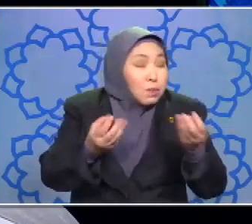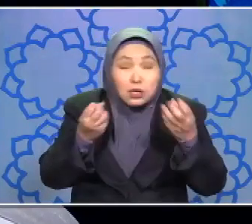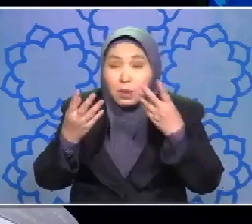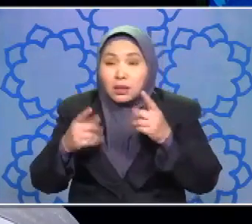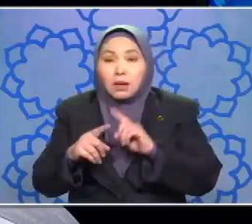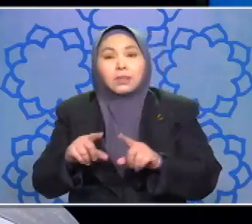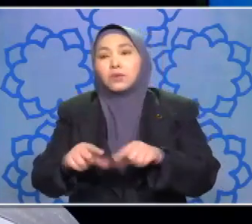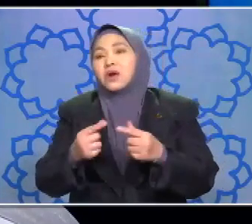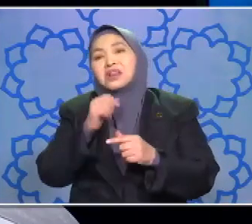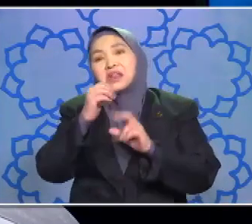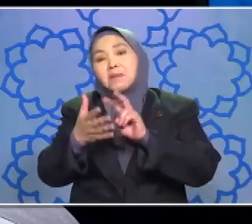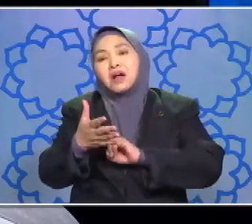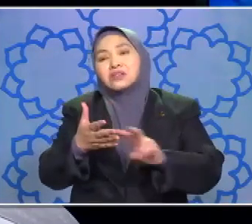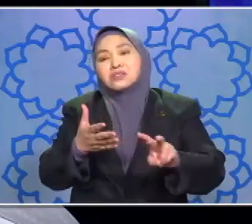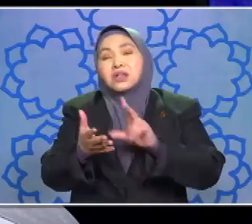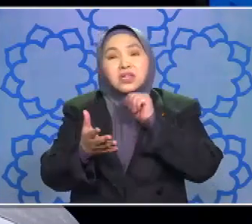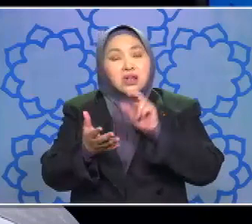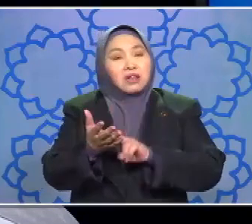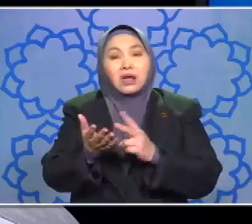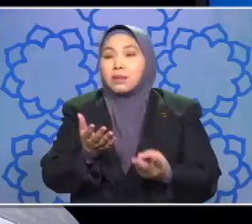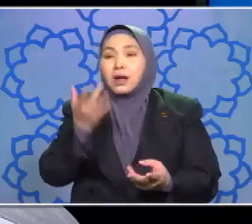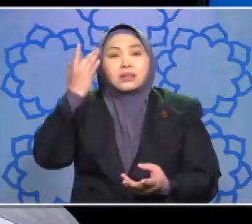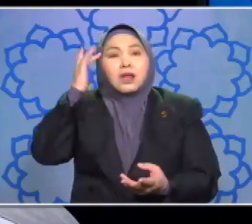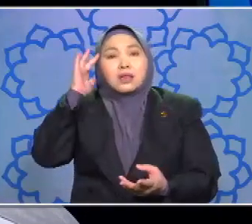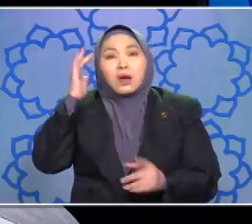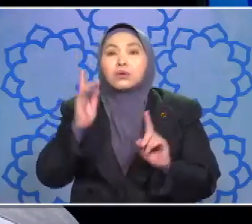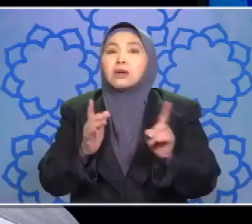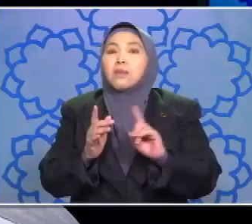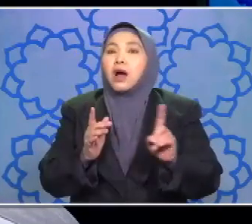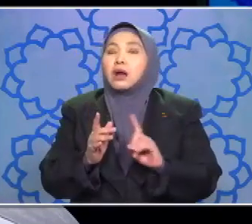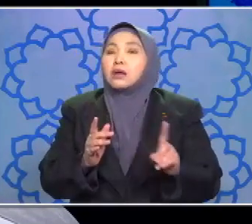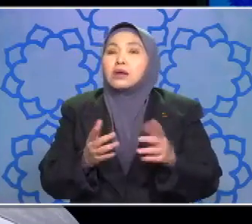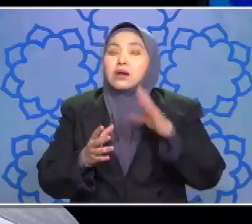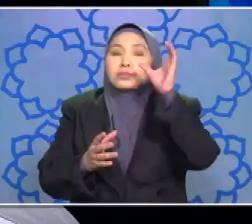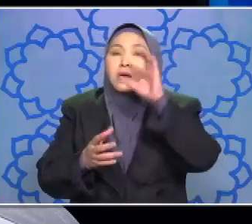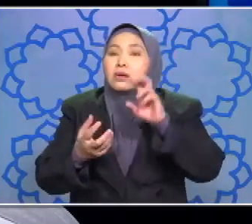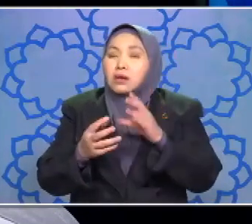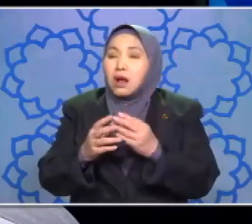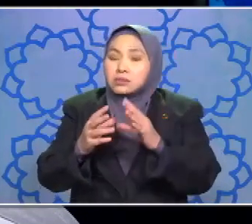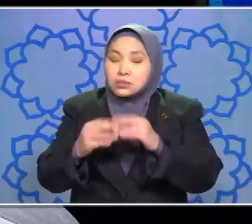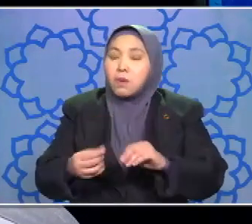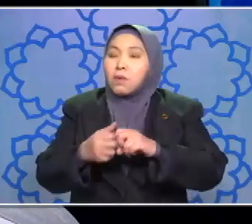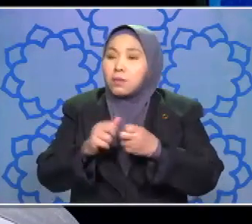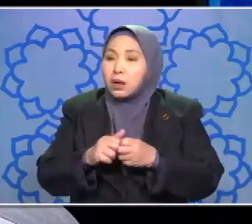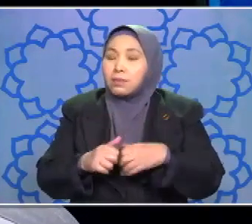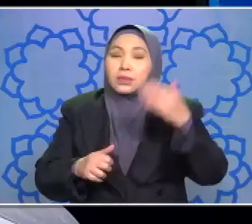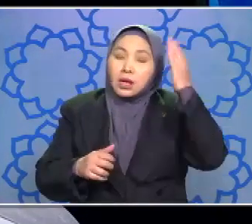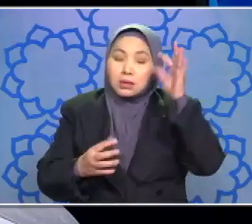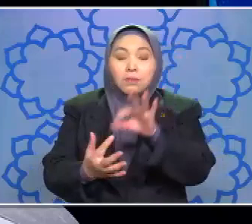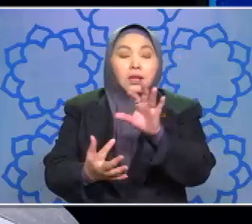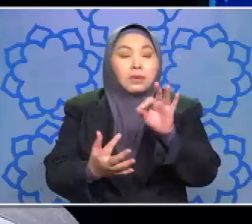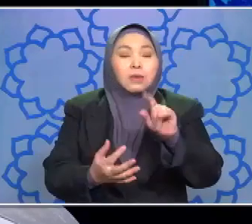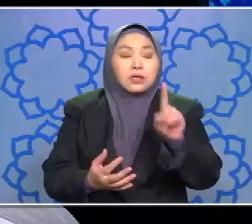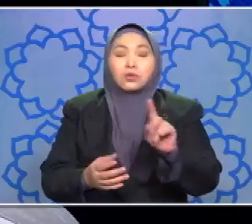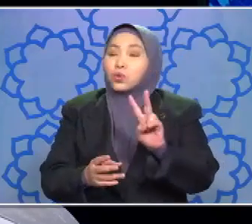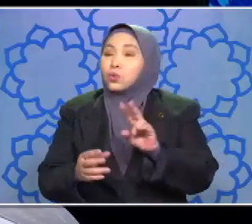Quran tak baca, tidak tadabbur, tidak tahu pun dekat mana solusinya di dalam Al-Quran, ya. Kadang-kadang dia hanya cedok satu dua ayat sahaja.